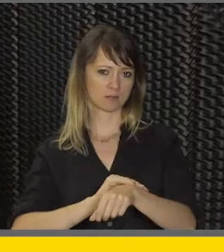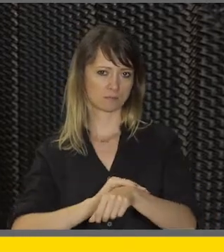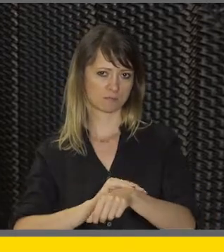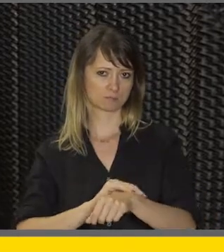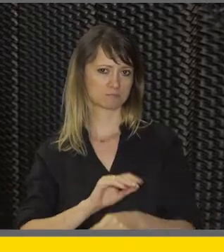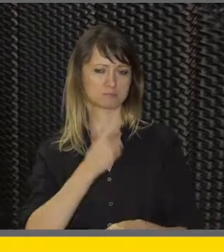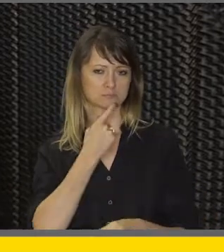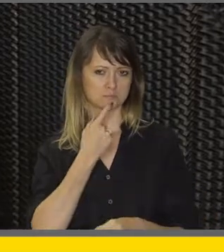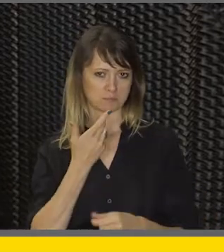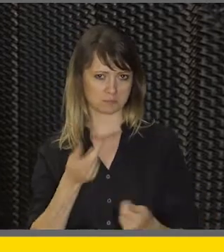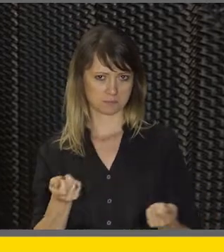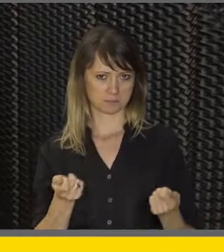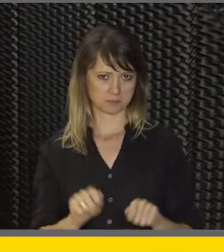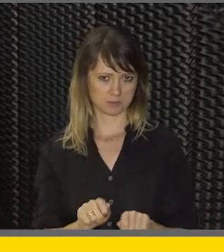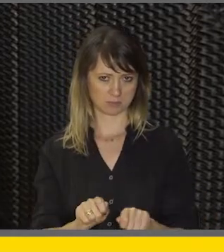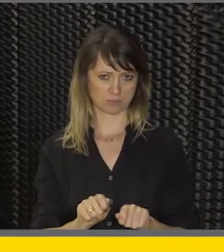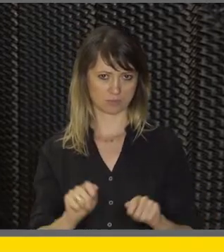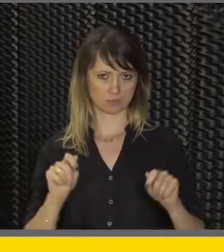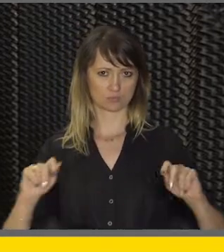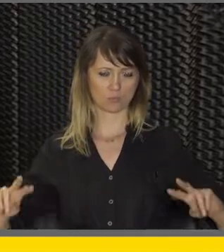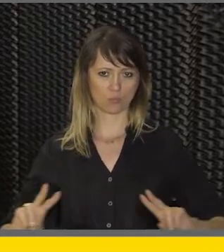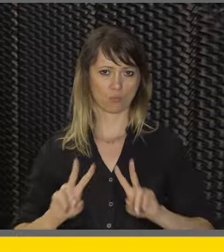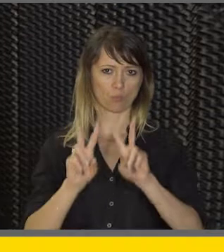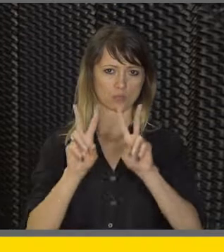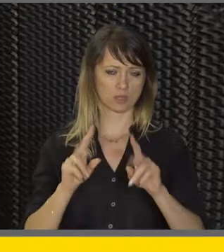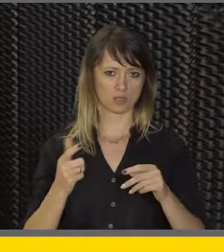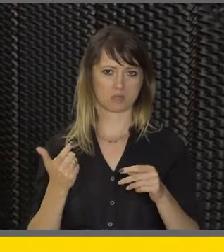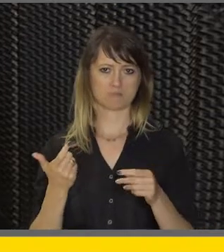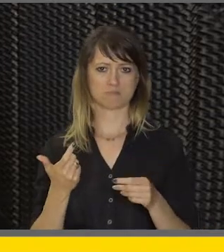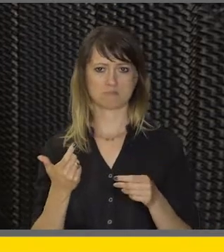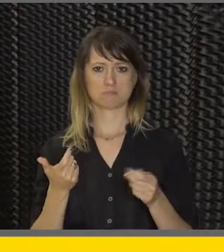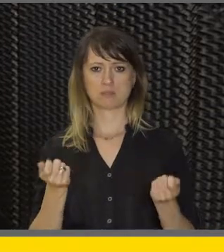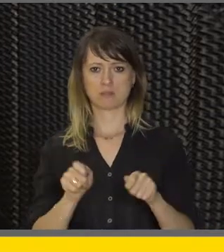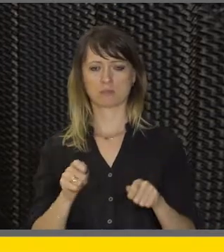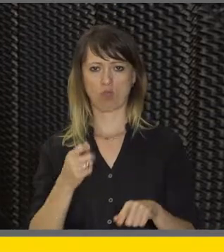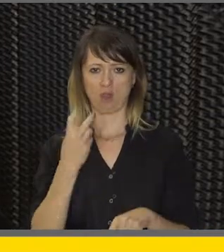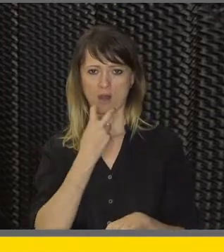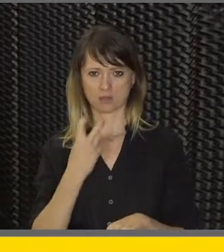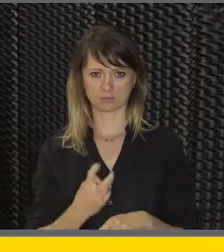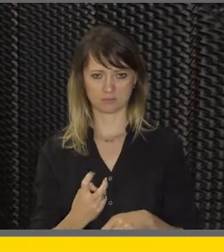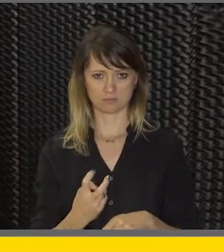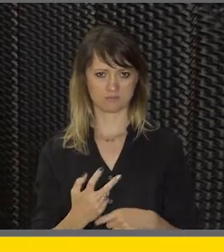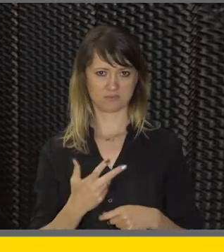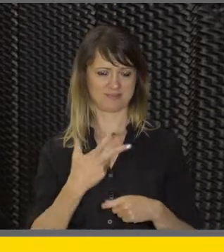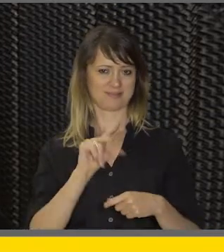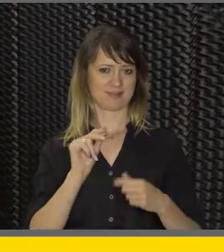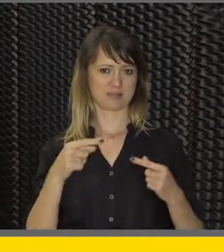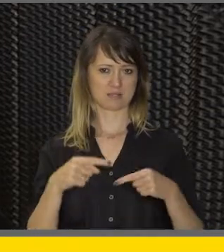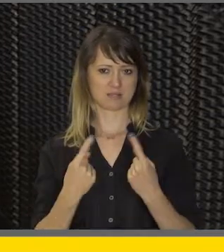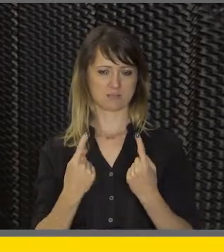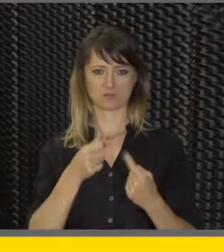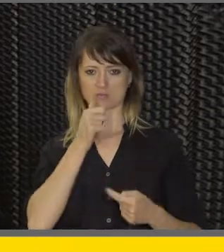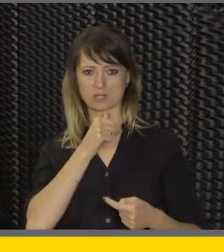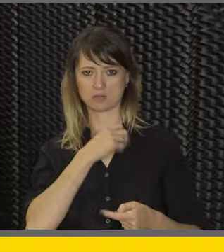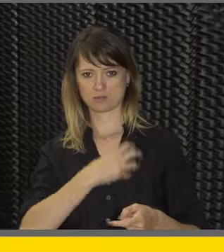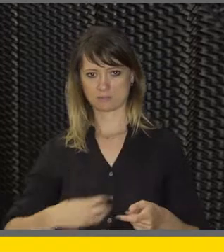te funkcjonujące dzisiaj huty, funkcjonujące dzisiaj elektrownie i powiedzieć, że w tym momencie nie, one nie pasują do zielonej gospodarki, do widzenia? No